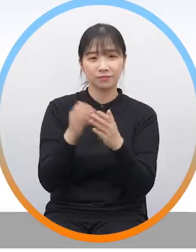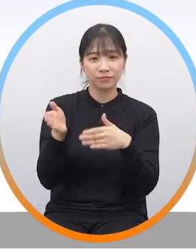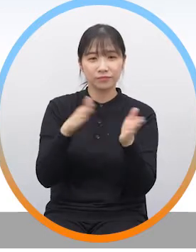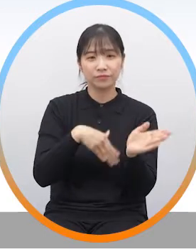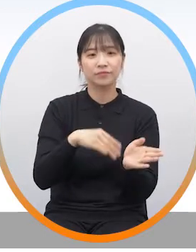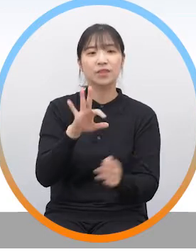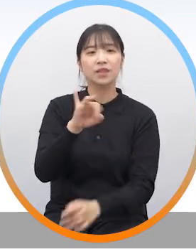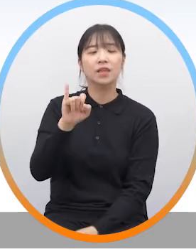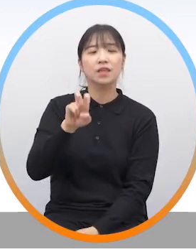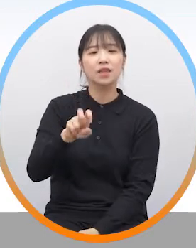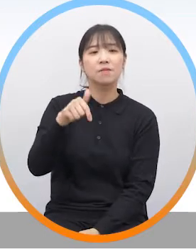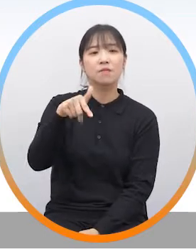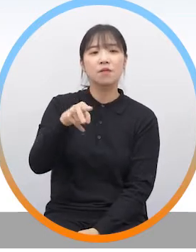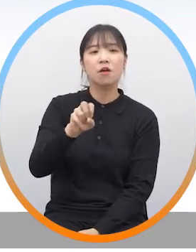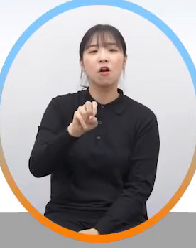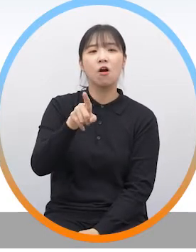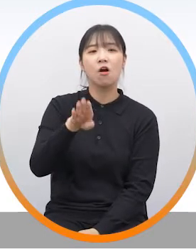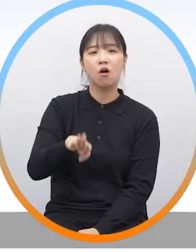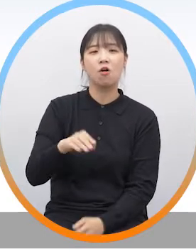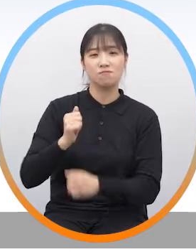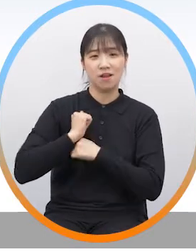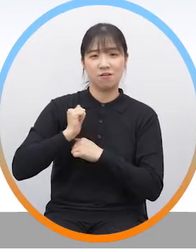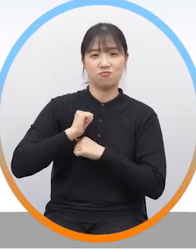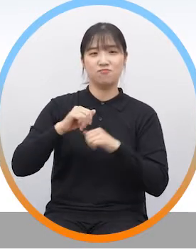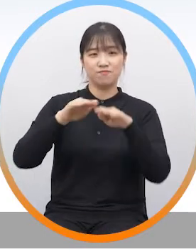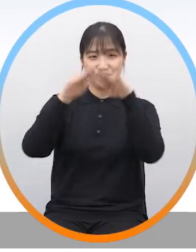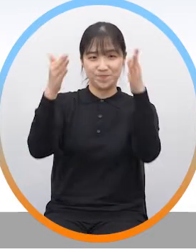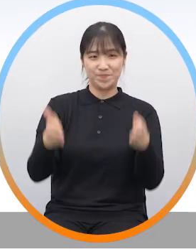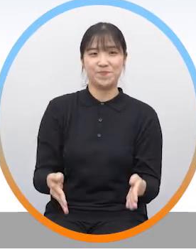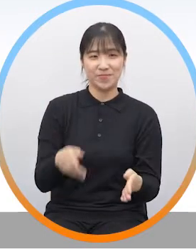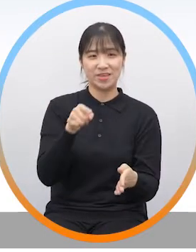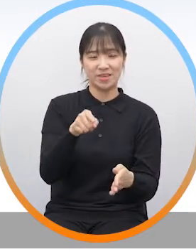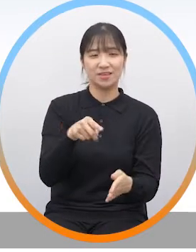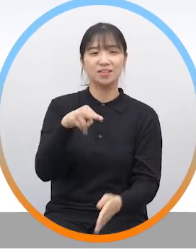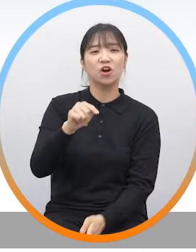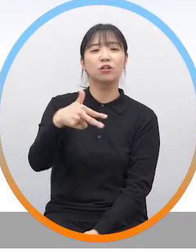이건 임경업 장군의 이제 비인데요.